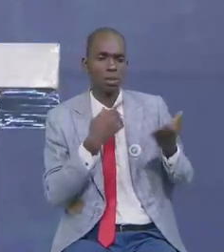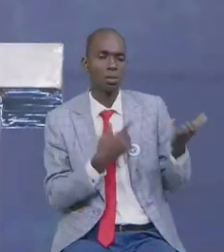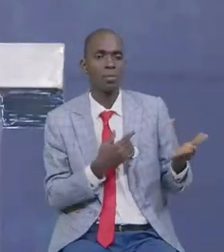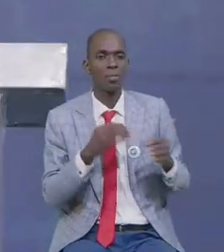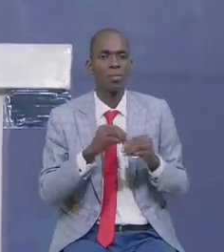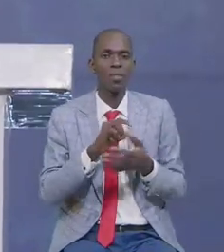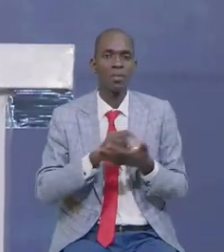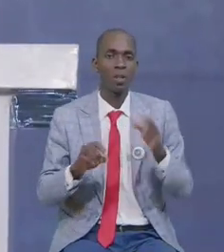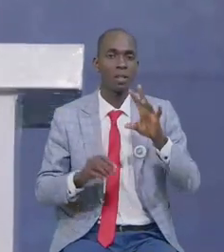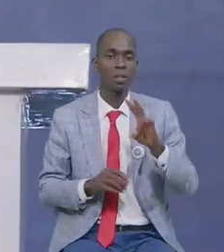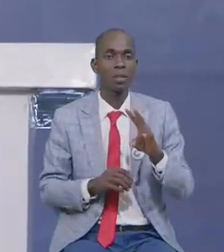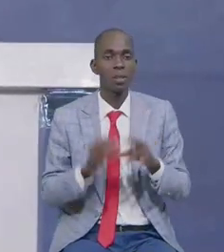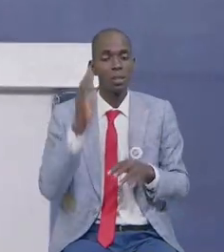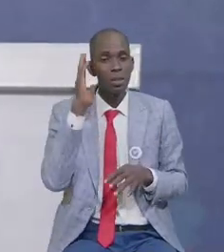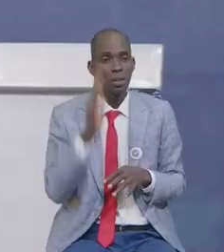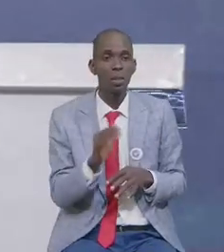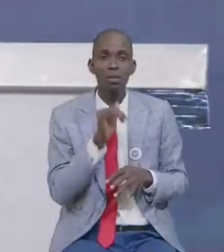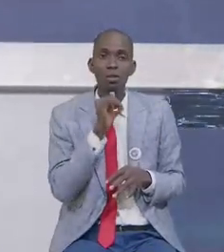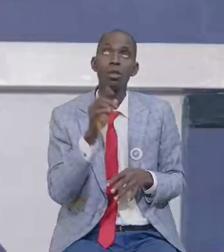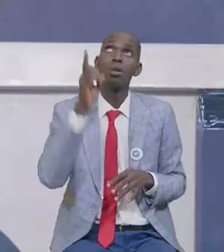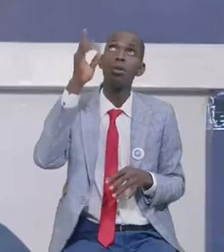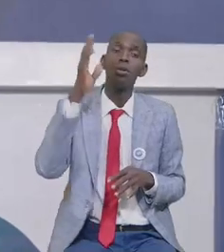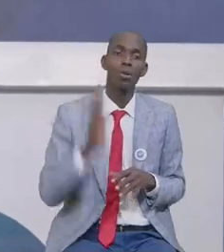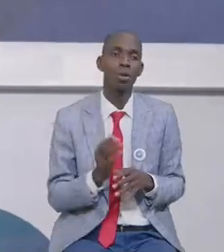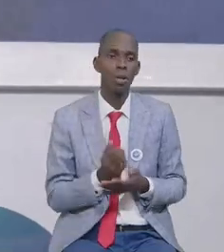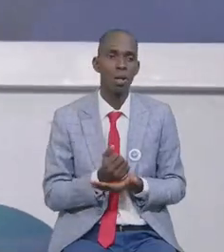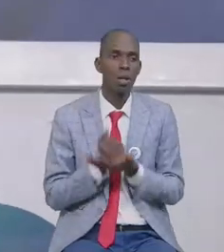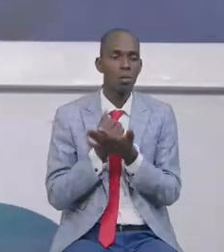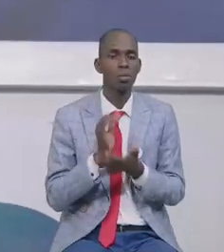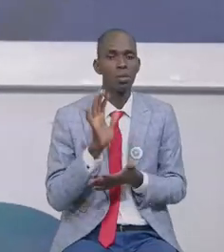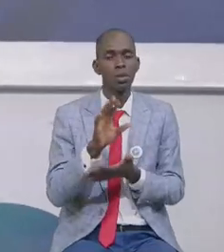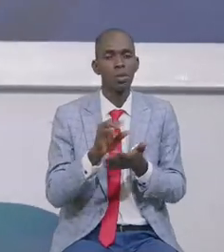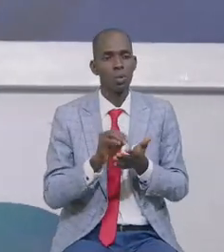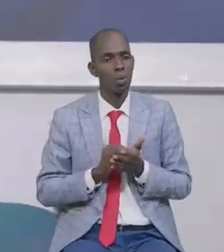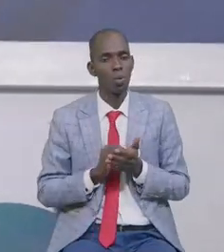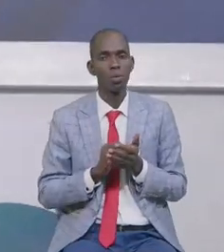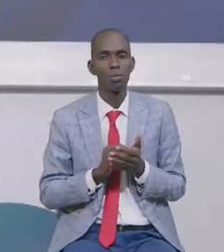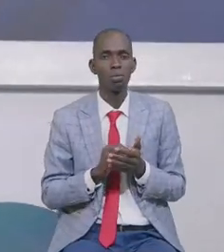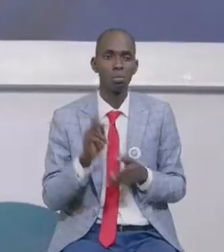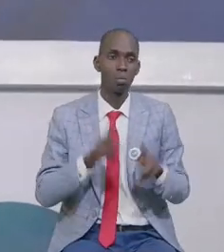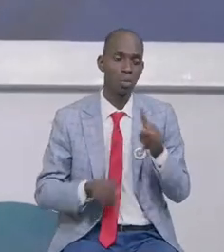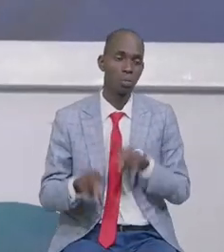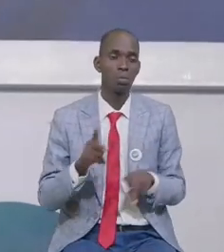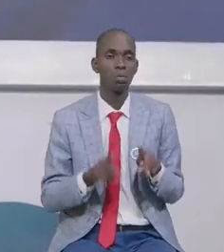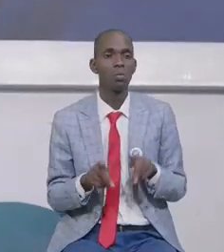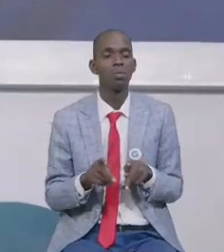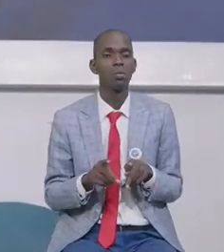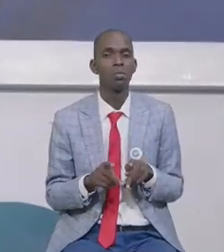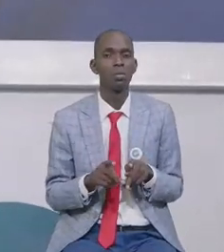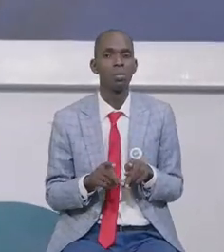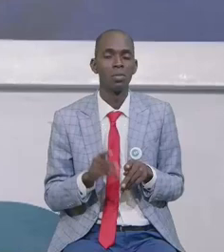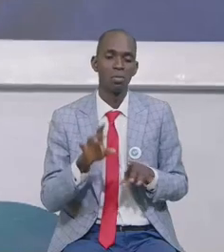Verset 7, et Dieu ne fera-t-il pas justice à ses